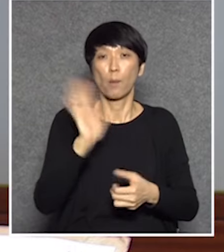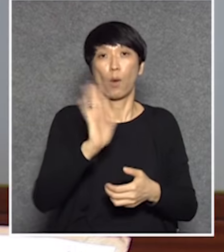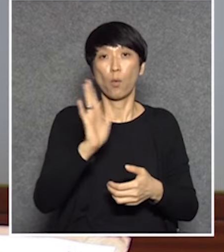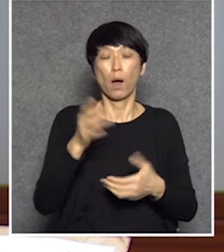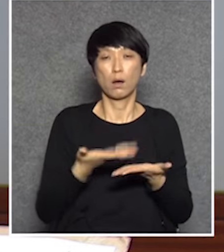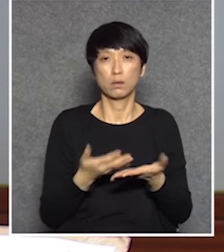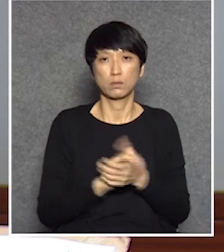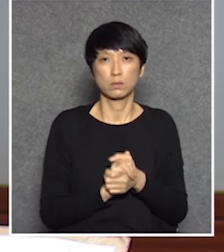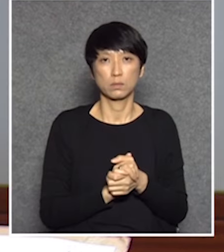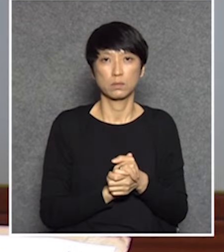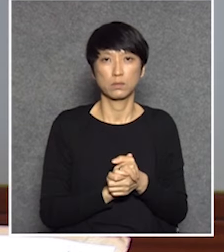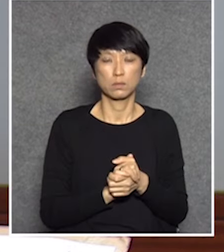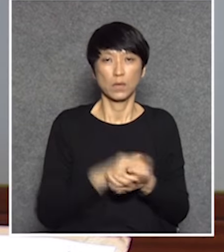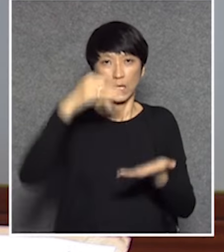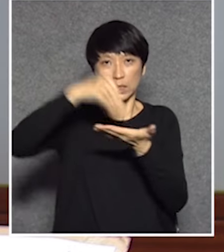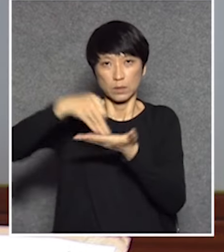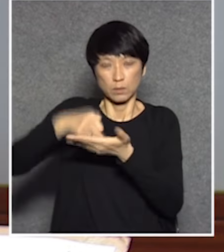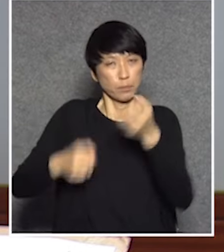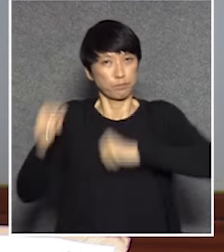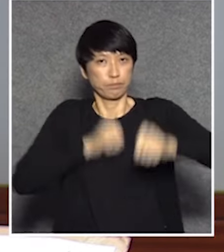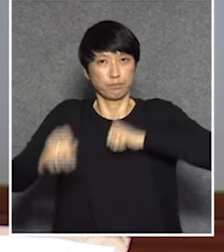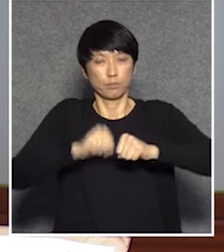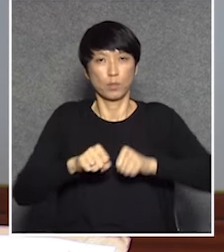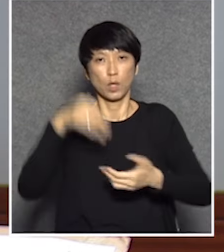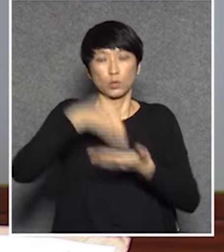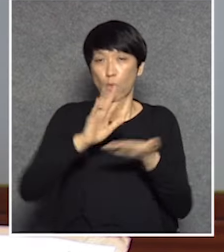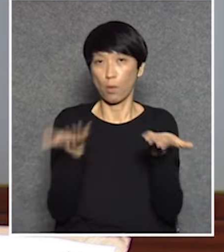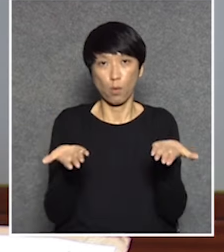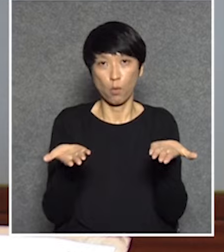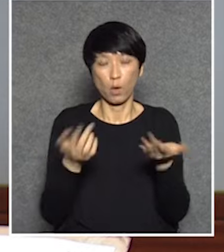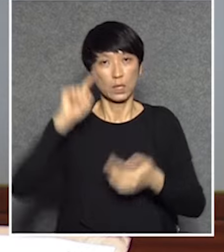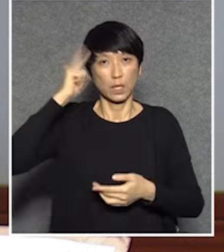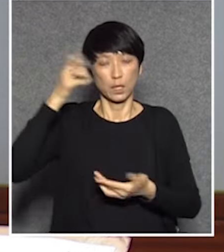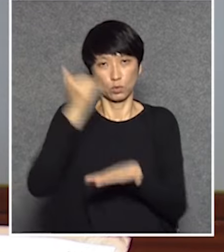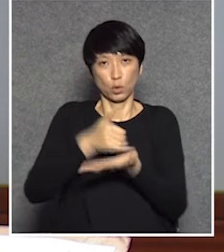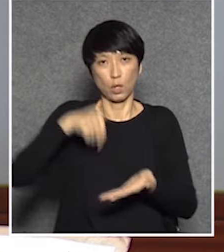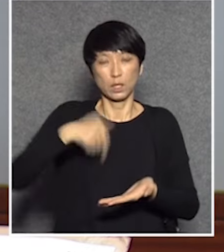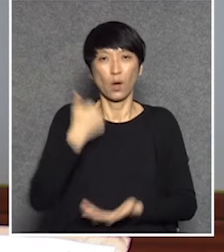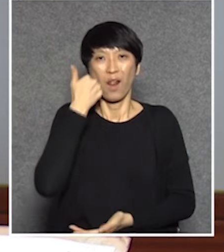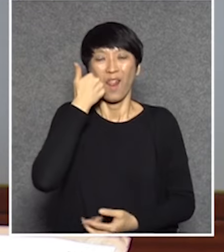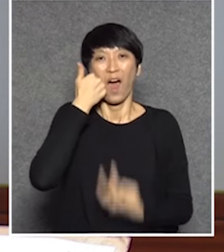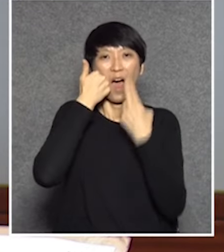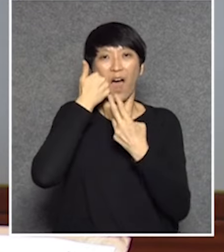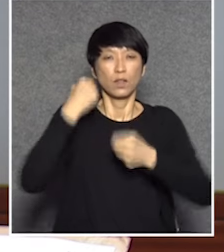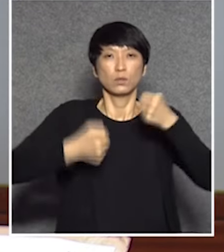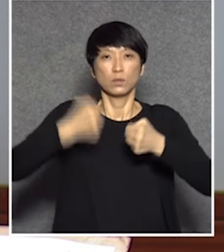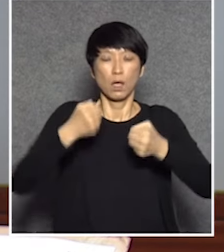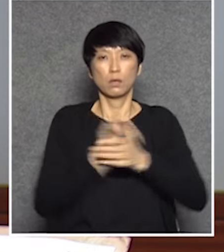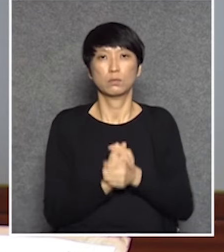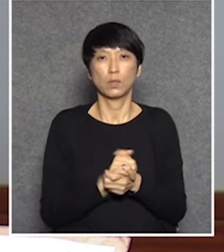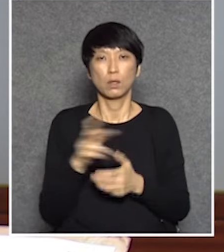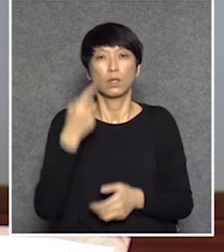做啦。簽名運動又冇做啦，日日而家你坐緊呢個冷氣車上班，係咪？你點見